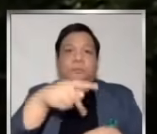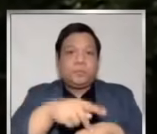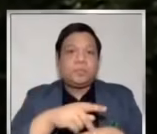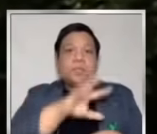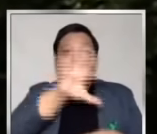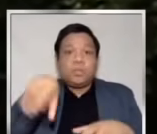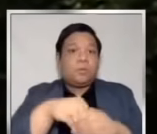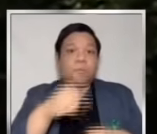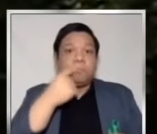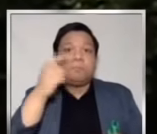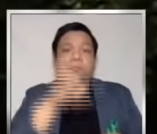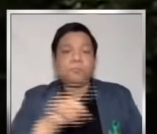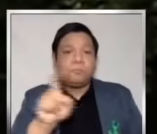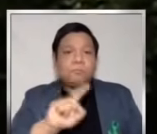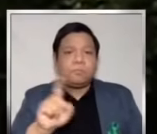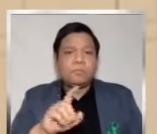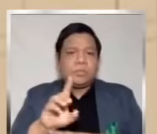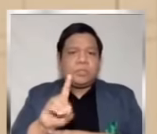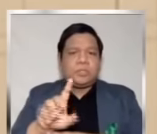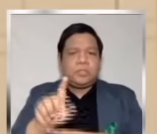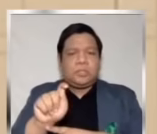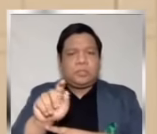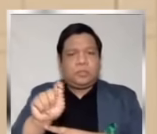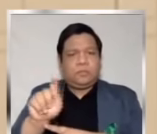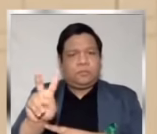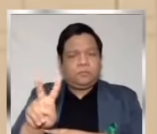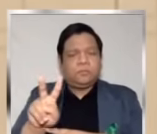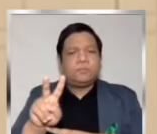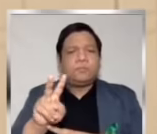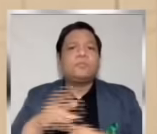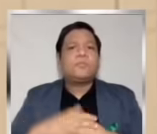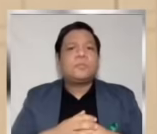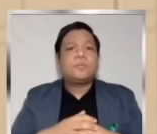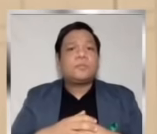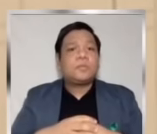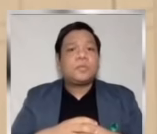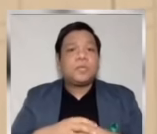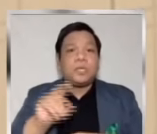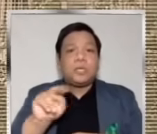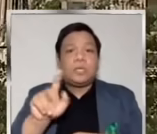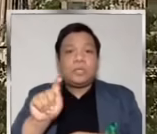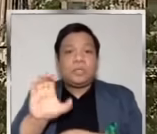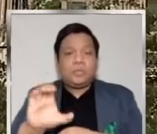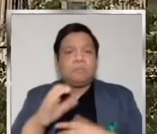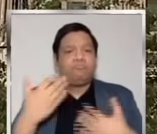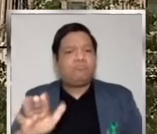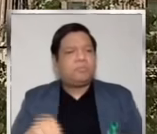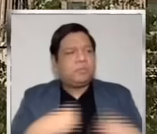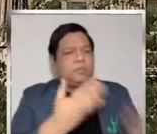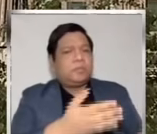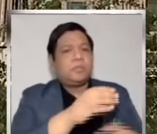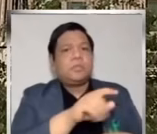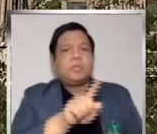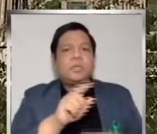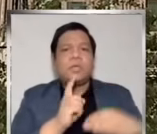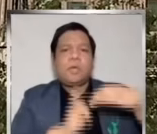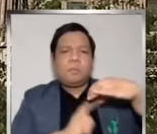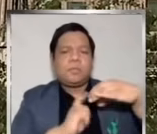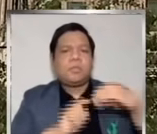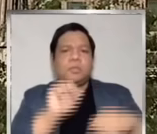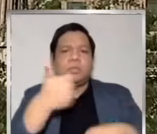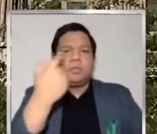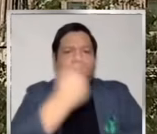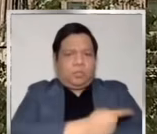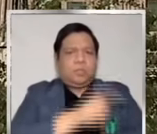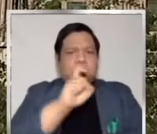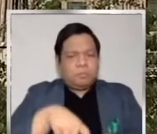mga DTTV stations nito. Binigyan din ng NTC ng 10 araw ang ABS-CBN para ipaliwanag kung bakit hindi dapat bawiin